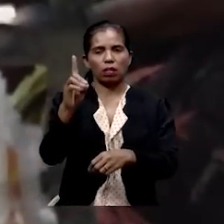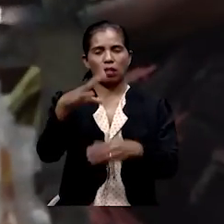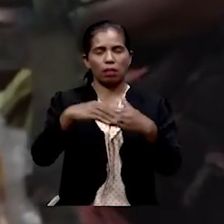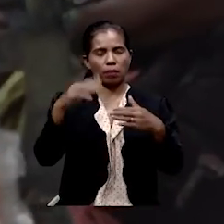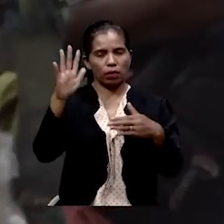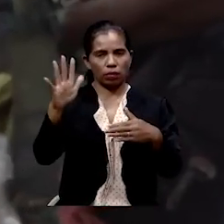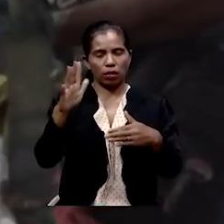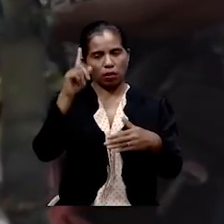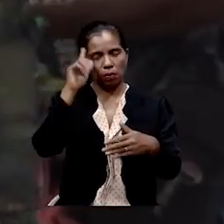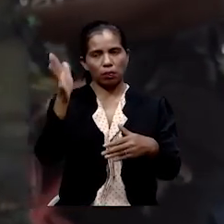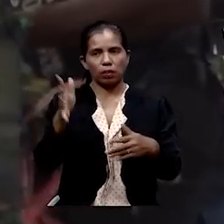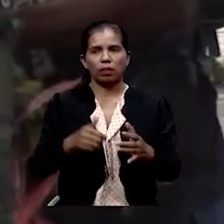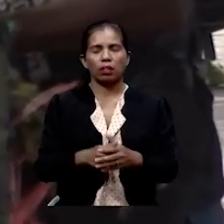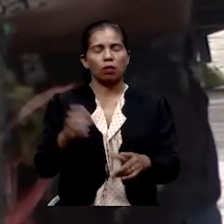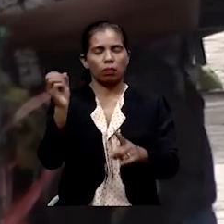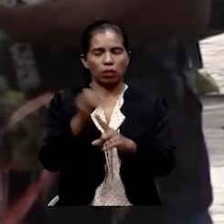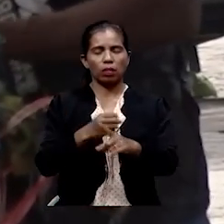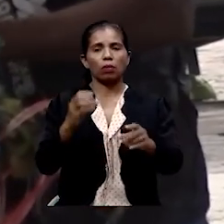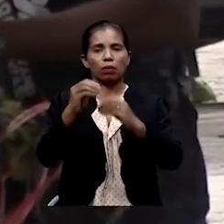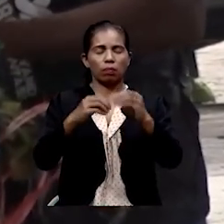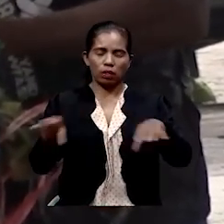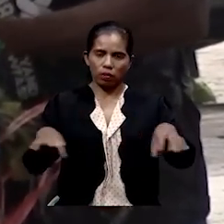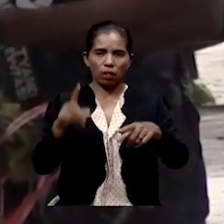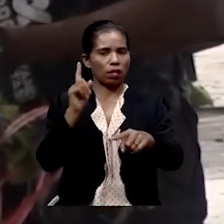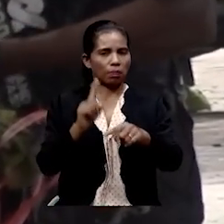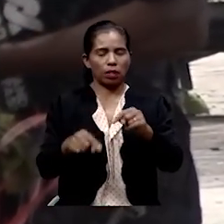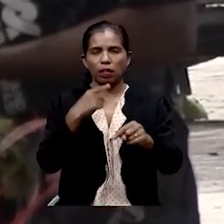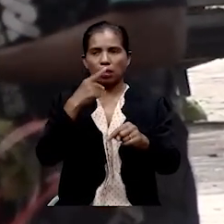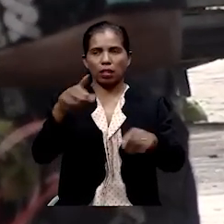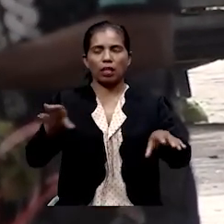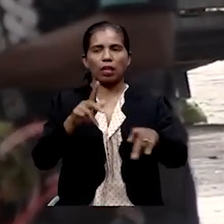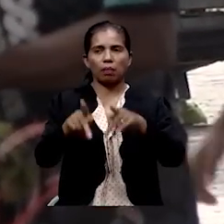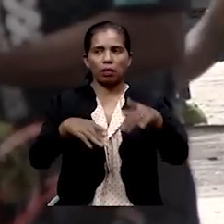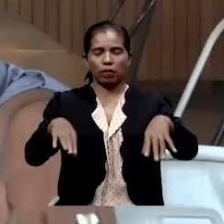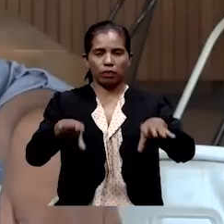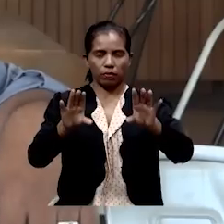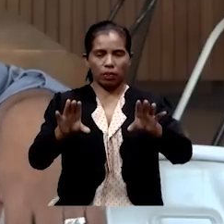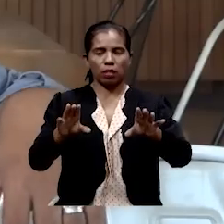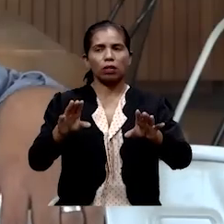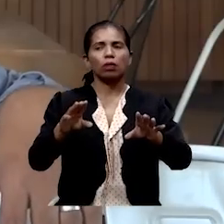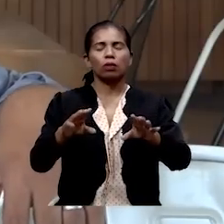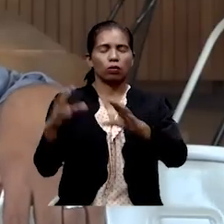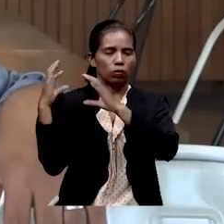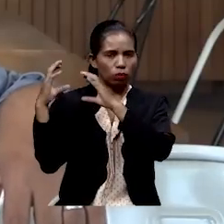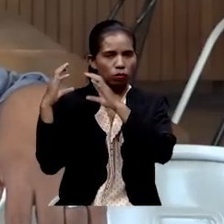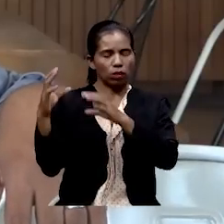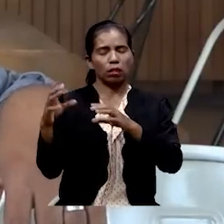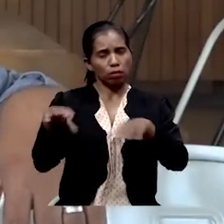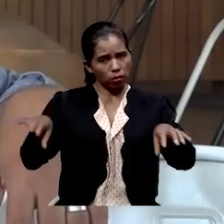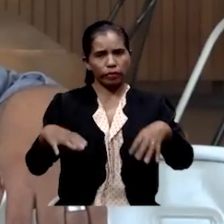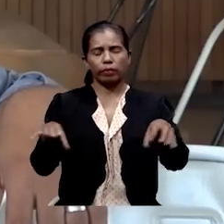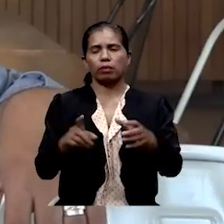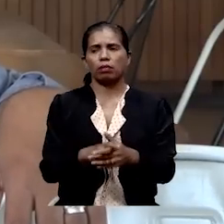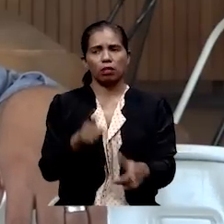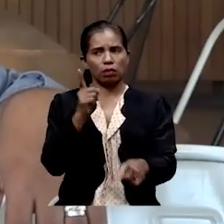biasa sebetulnya, ini mah oportunitas dia pun apa servisu, labelnya dia katak emang befanunya dalang ibu lah servisu, ini servisu. Ini servisu full